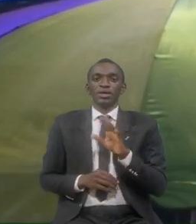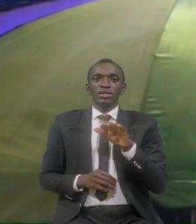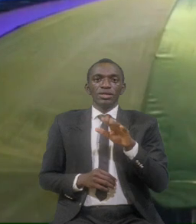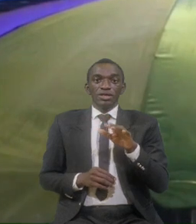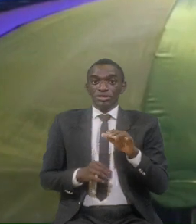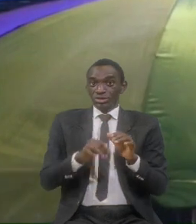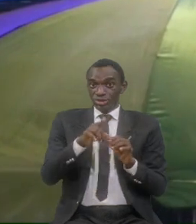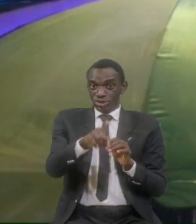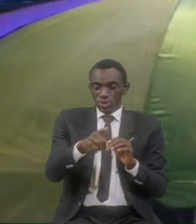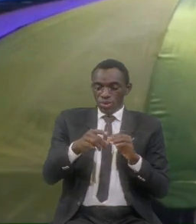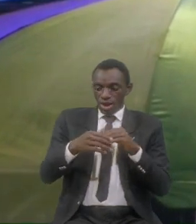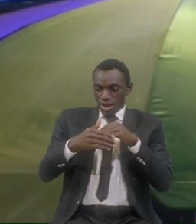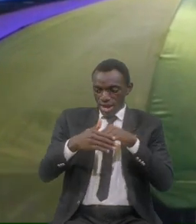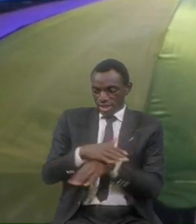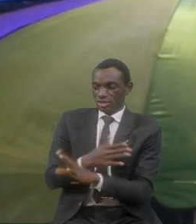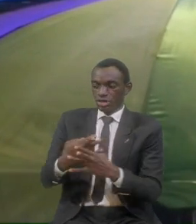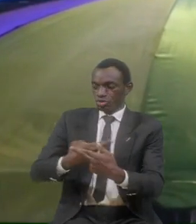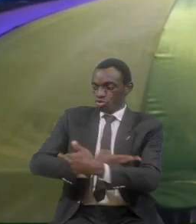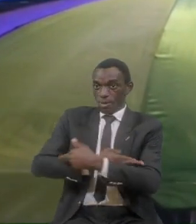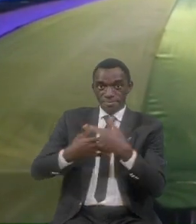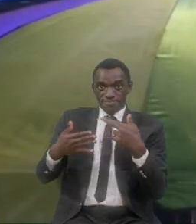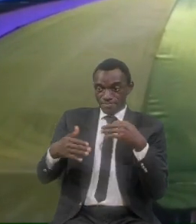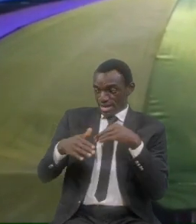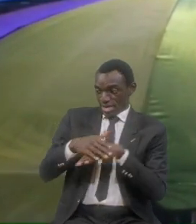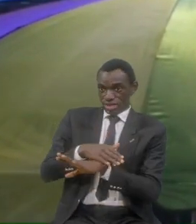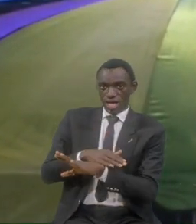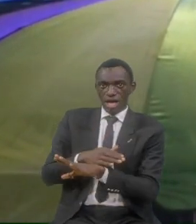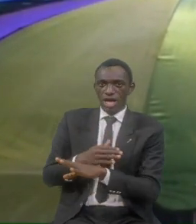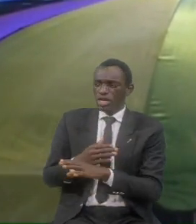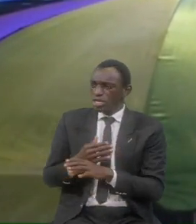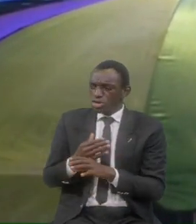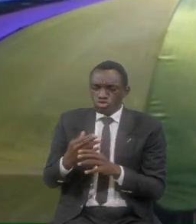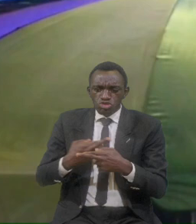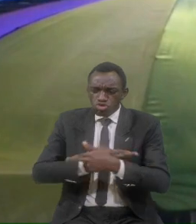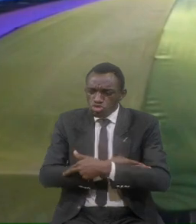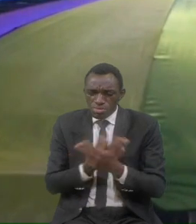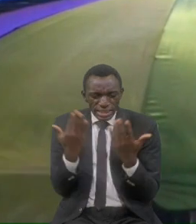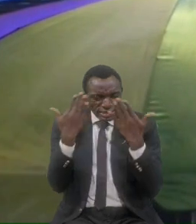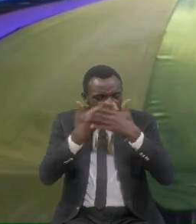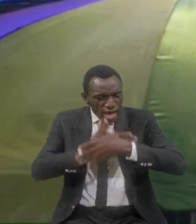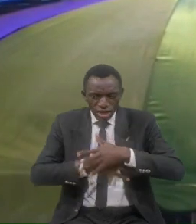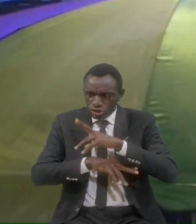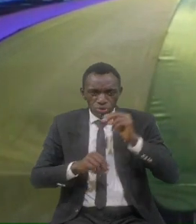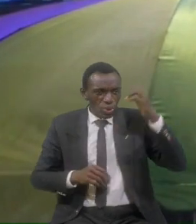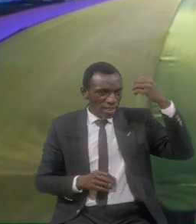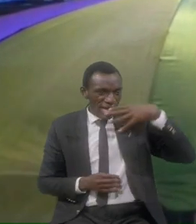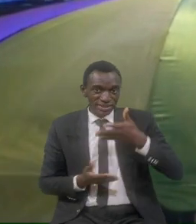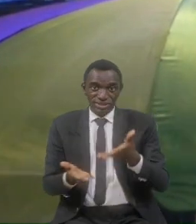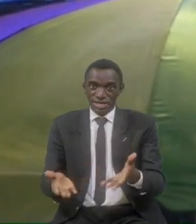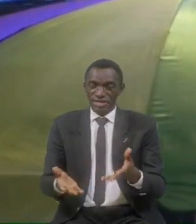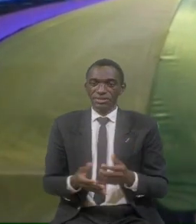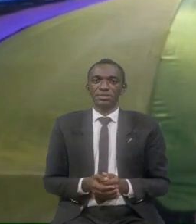room na ay kaning dapit luna. There's total darkness. Nga ingno ng kangit-ngit. And you don't